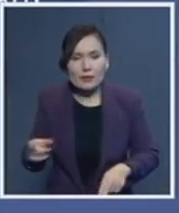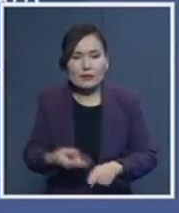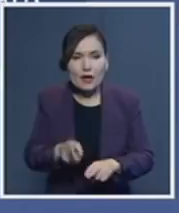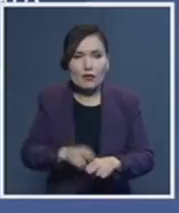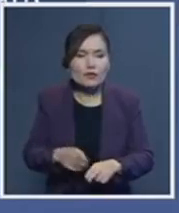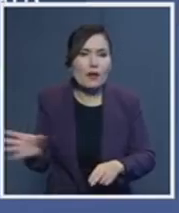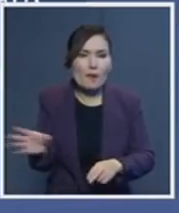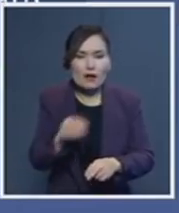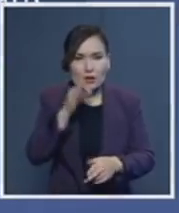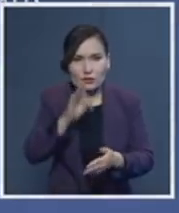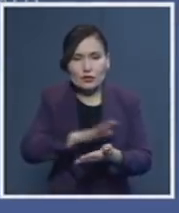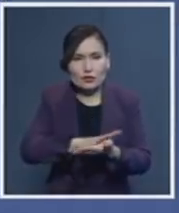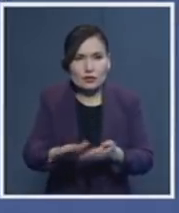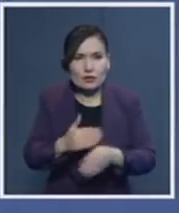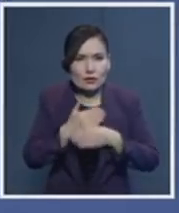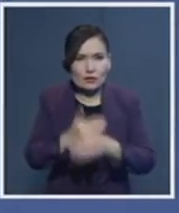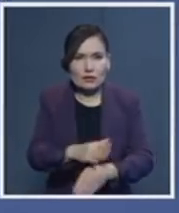аты да қандай әдемеді, Жусан.